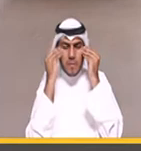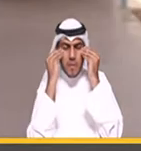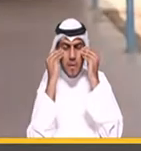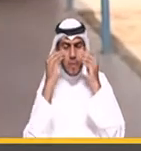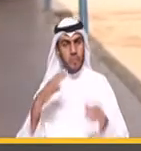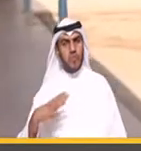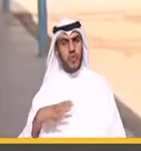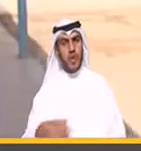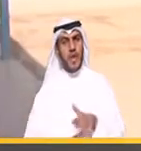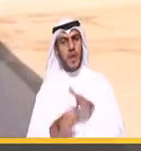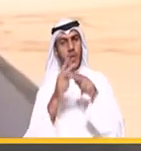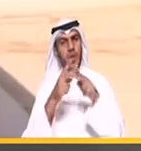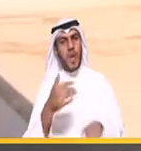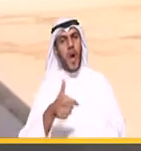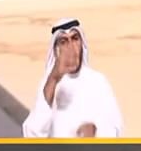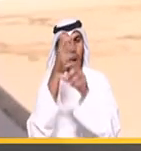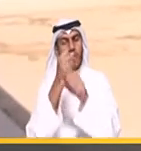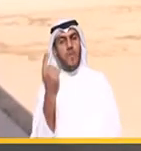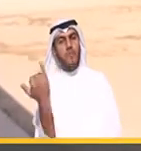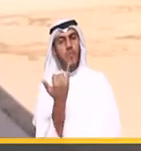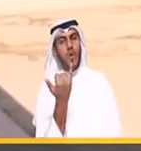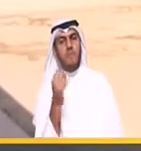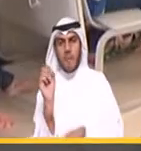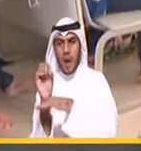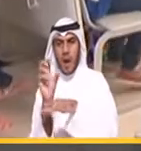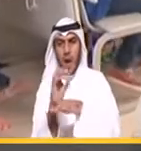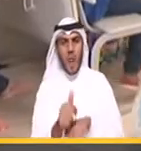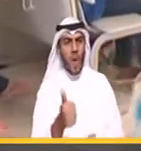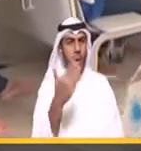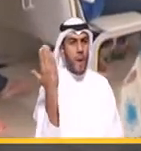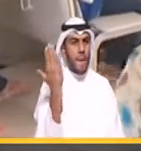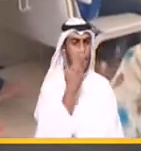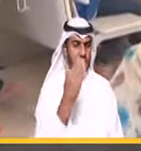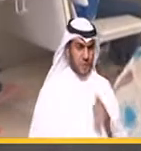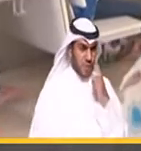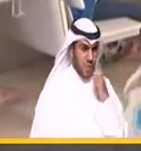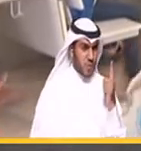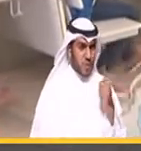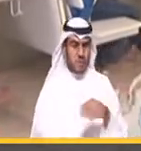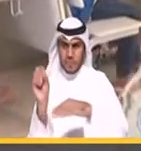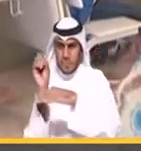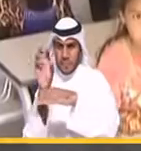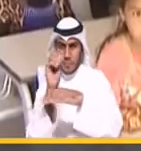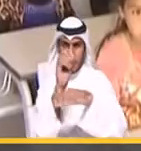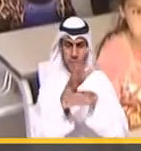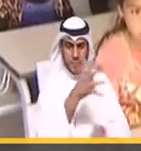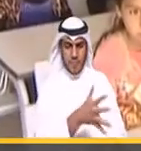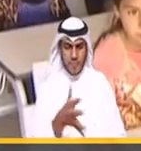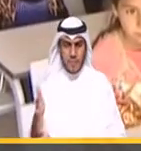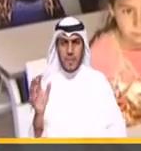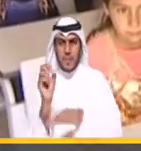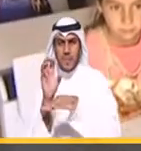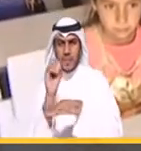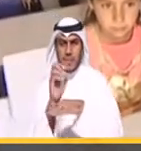سموه كل الاهتمام حين حرص على بناء مجموعه من المدارس في المخيمات المختلفه ودعم